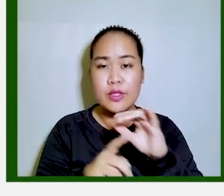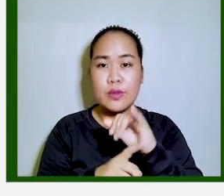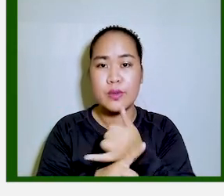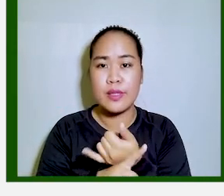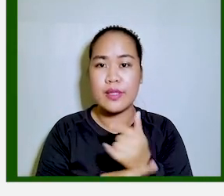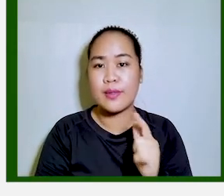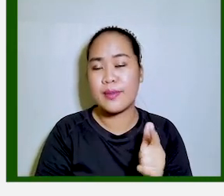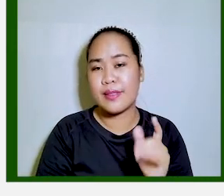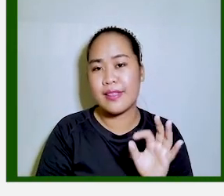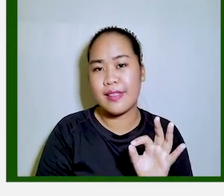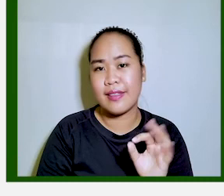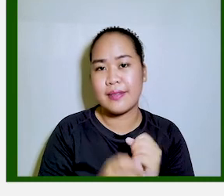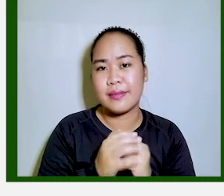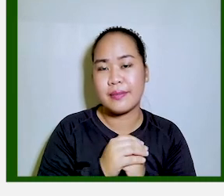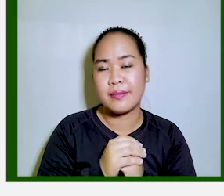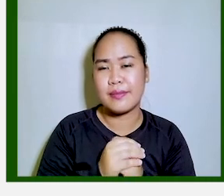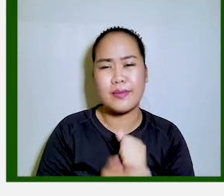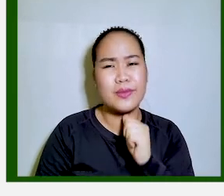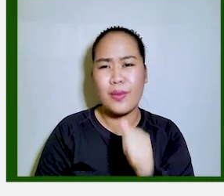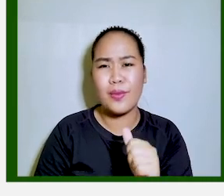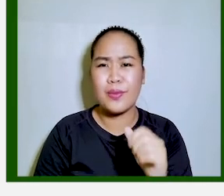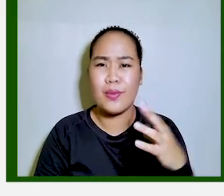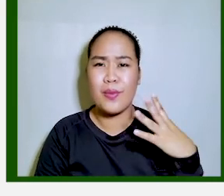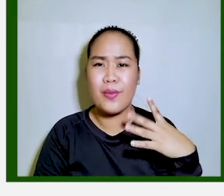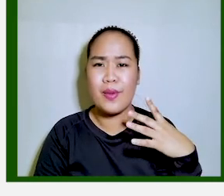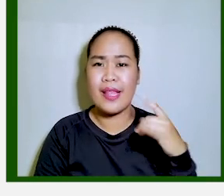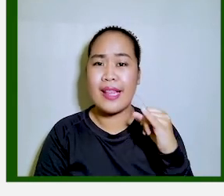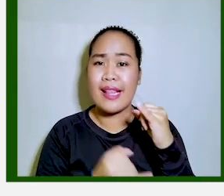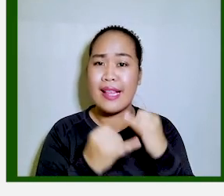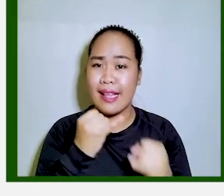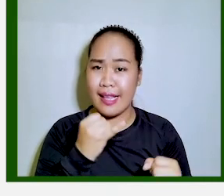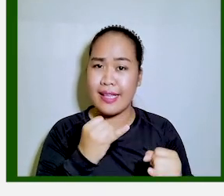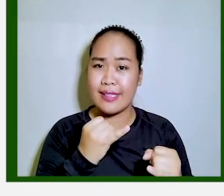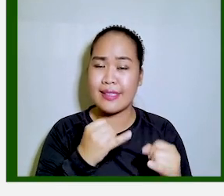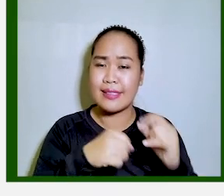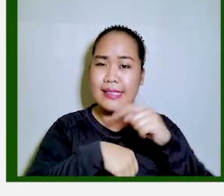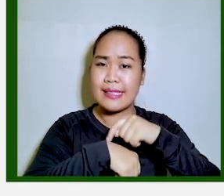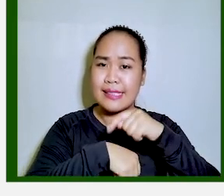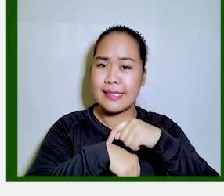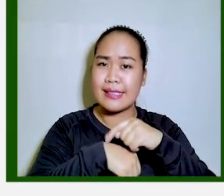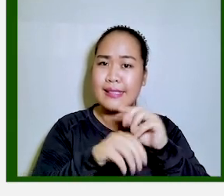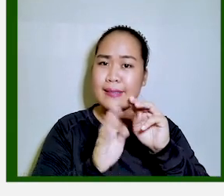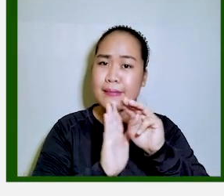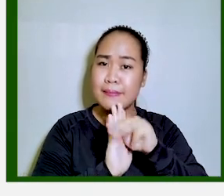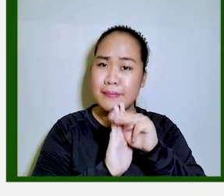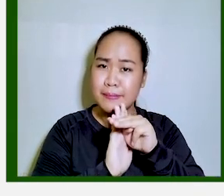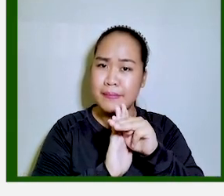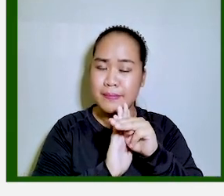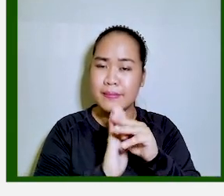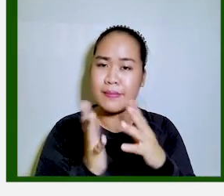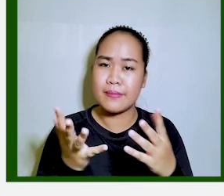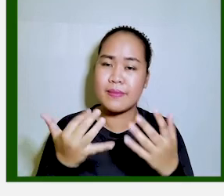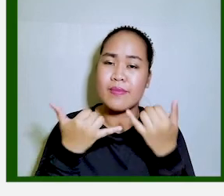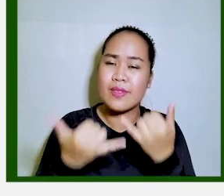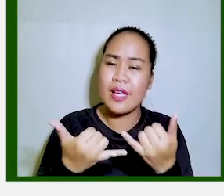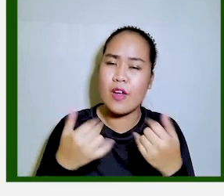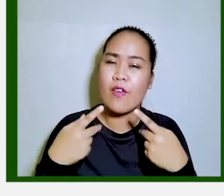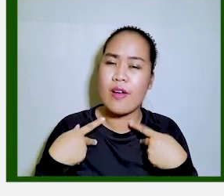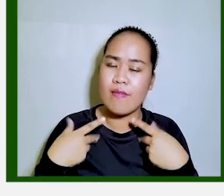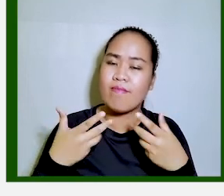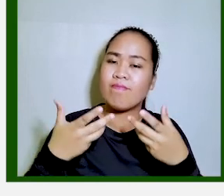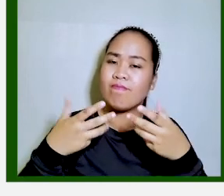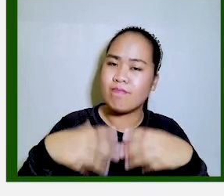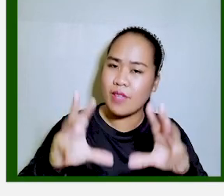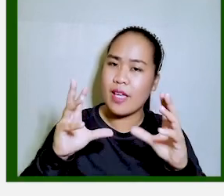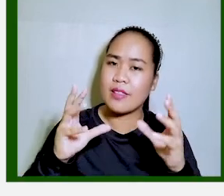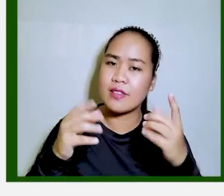minute. Pero it seems like marami pa ring nag-antay ng last minute. So again, no, samantalahin na natin, no, ang pagkakataon na